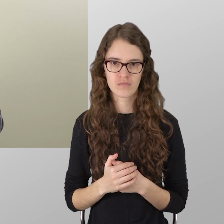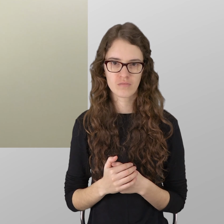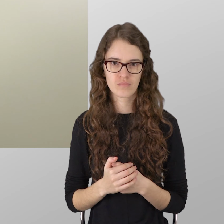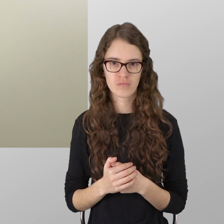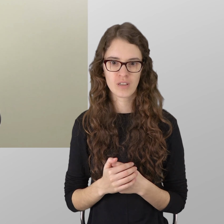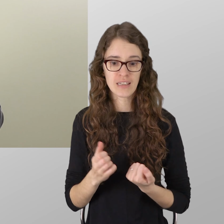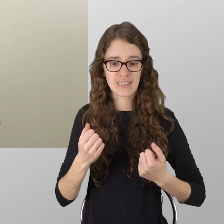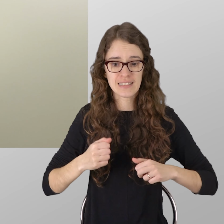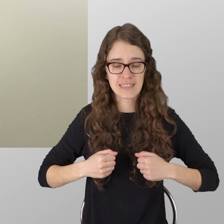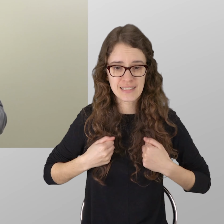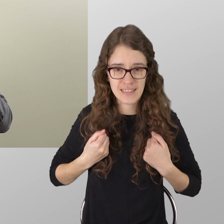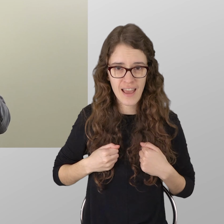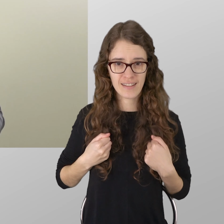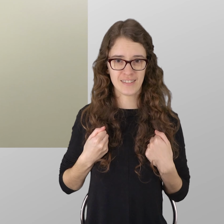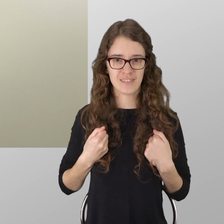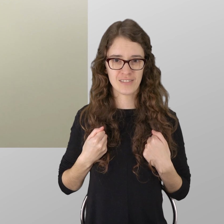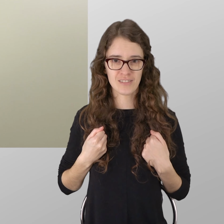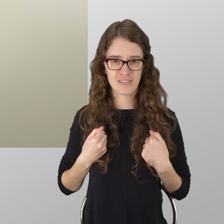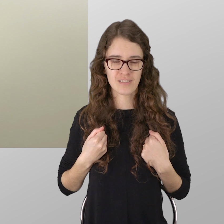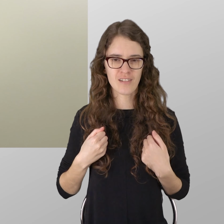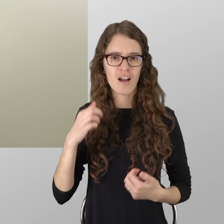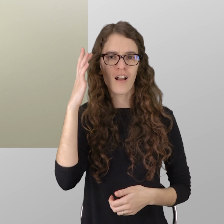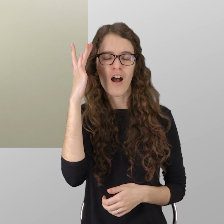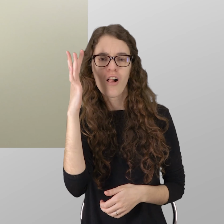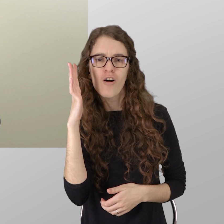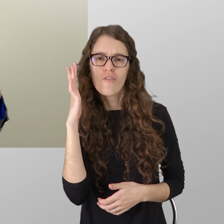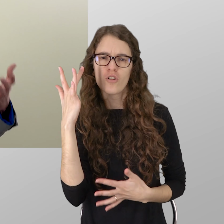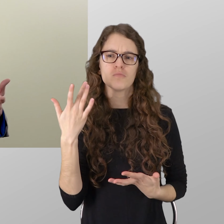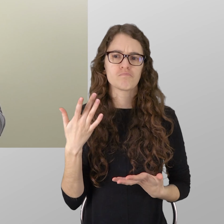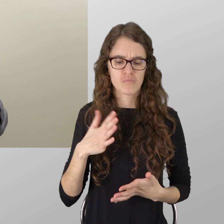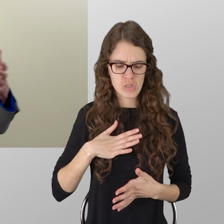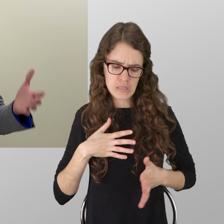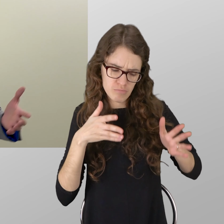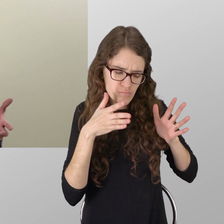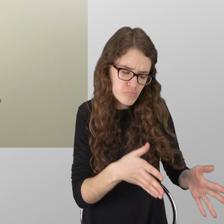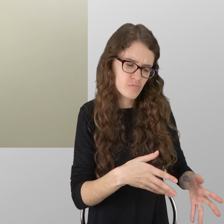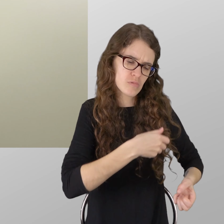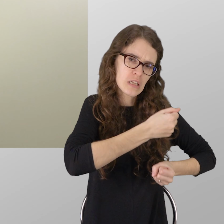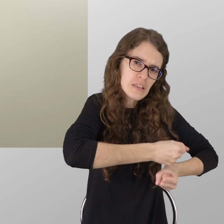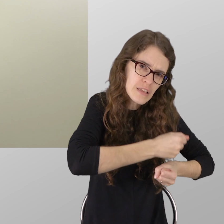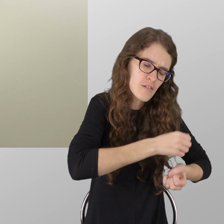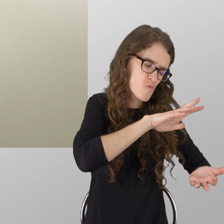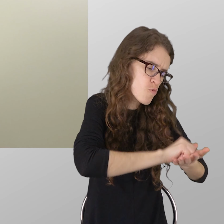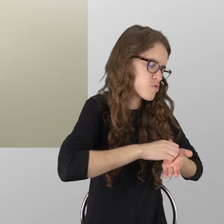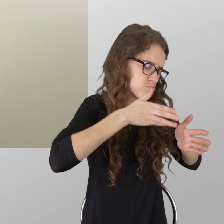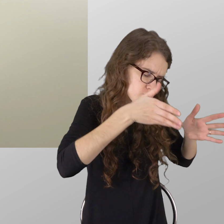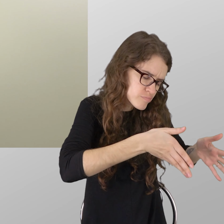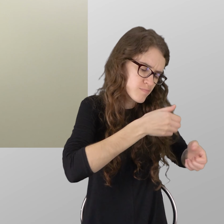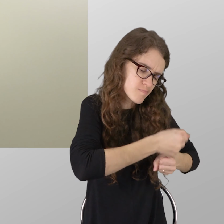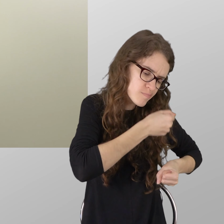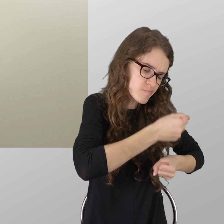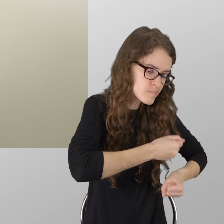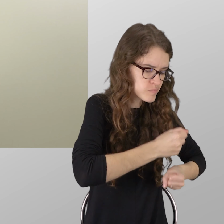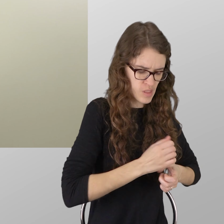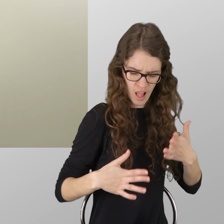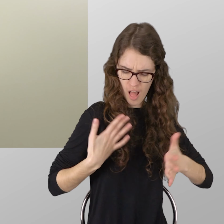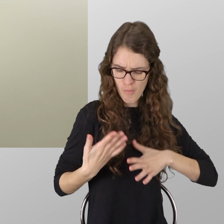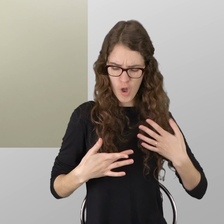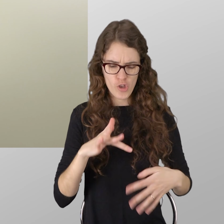kad nors mes norime išvengti ir įsitikinę, kad jeigu kažką darysime, mes nejausime tų emocijų mums